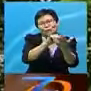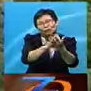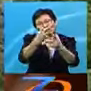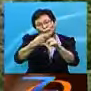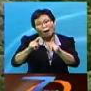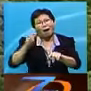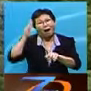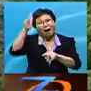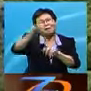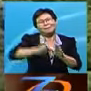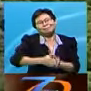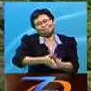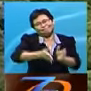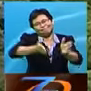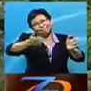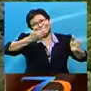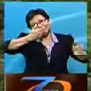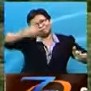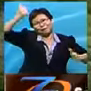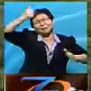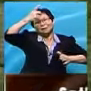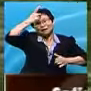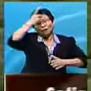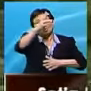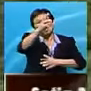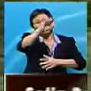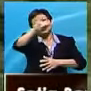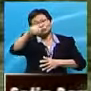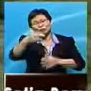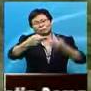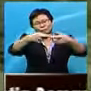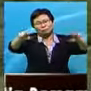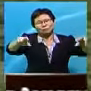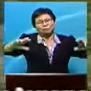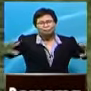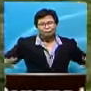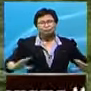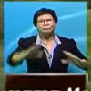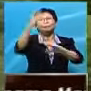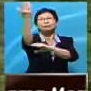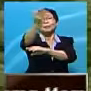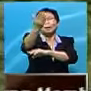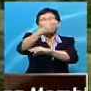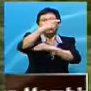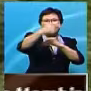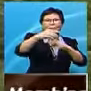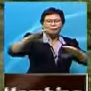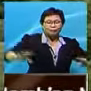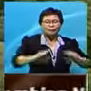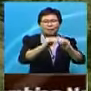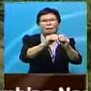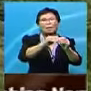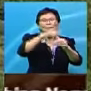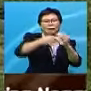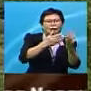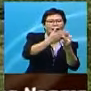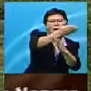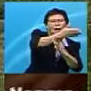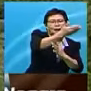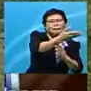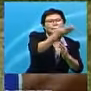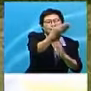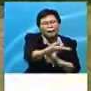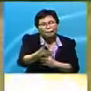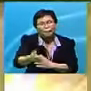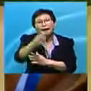malah akan lebih meluas. Datuk Seri Dr. Wan Junaidi merasmikan persidangan kebangsaan mengenai akses kepada sumber biologi